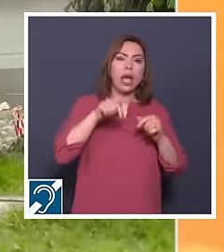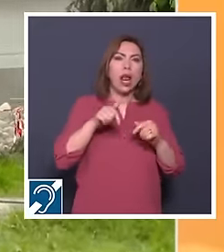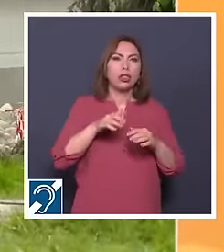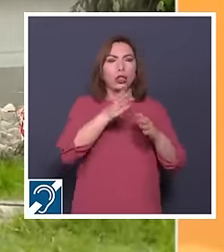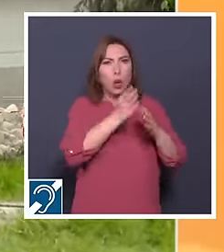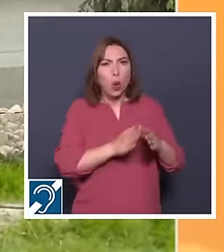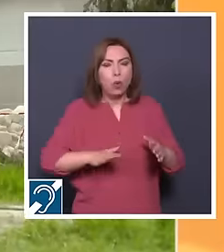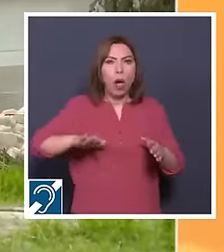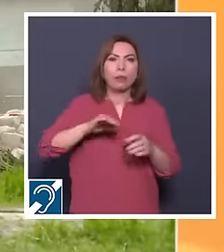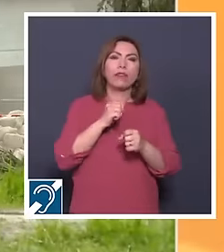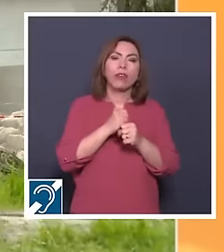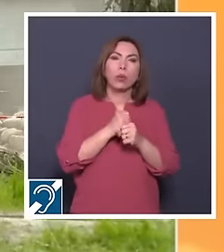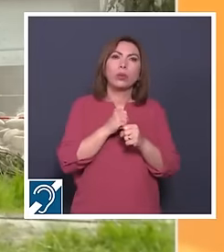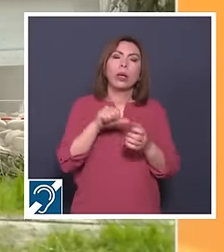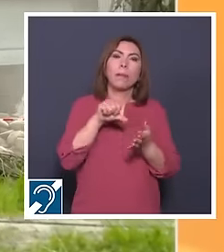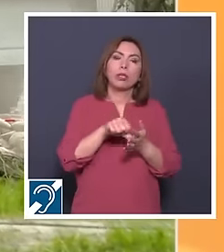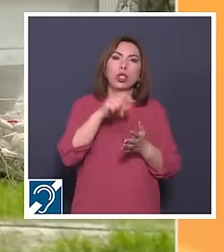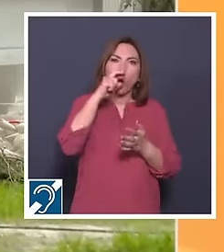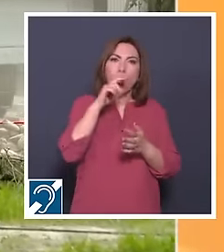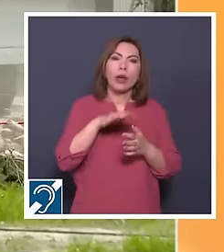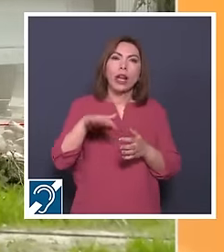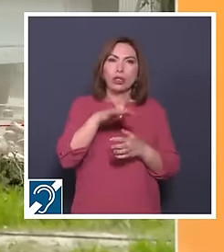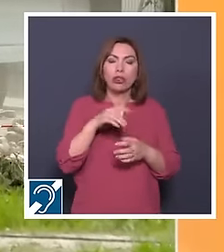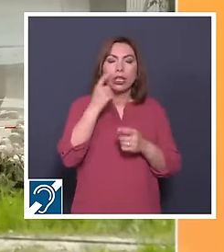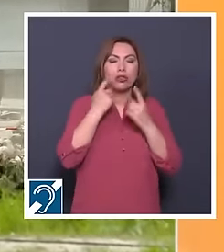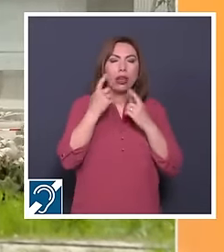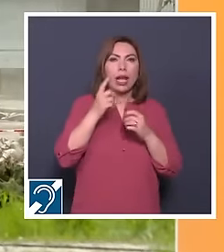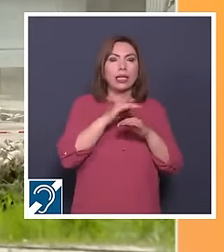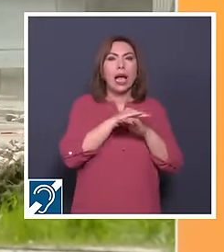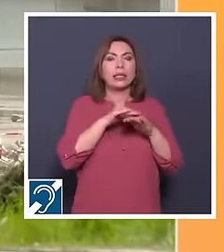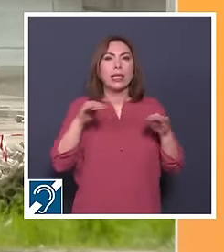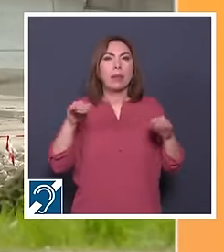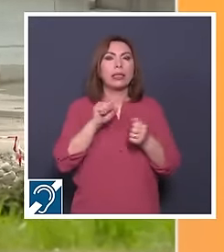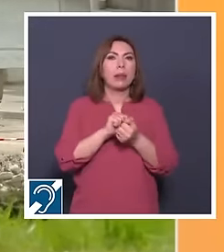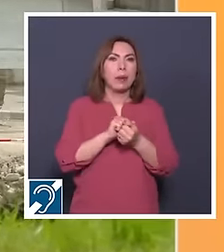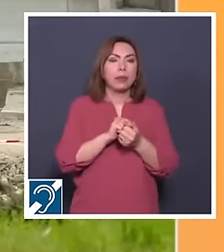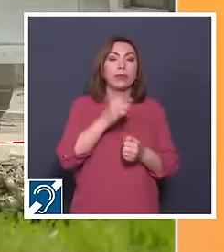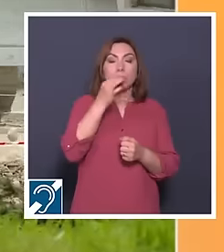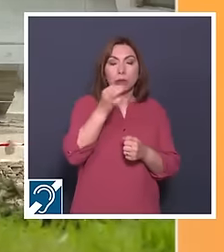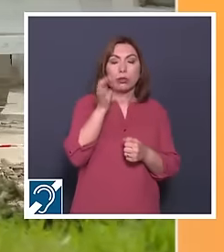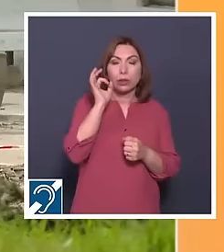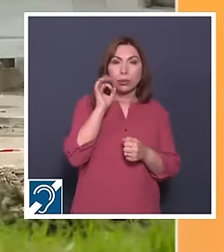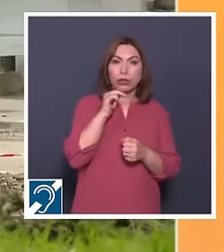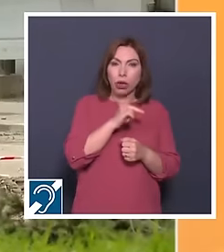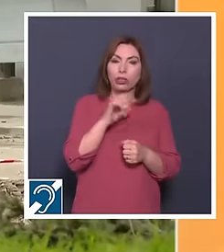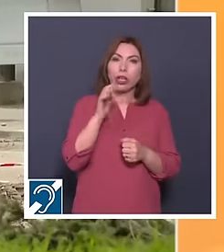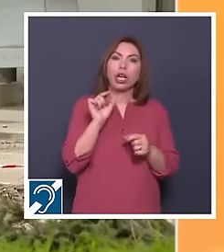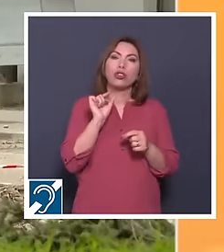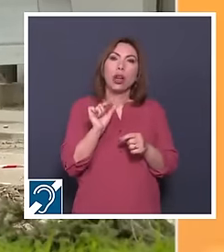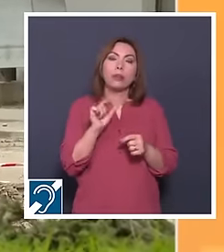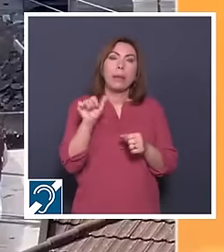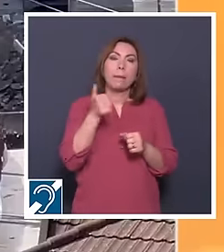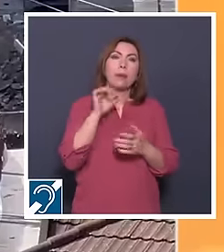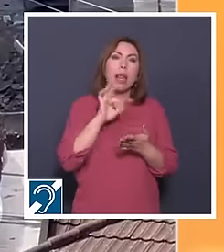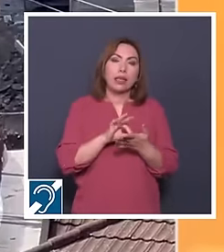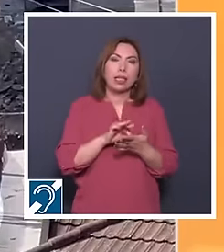această groapă formată în mijlocul orașului în încercarea de a stabiliza terenul. Spuneau specialiștii că, cel puțin din